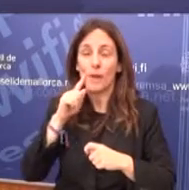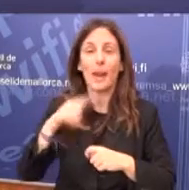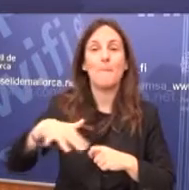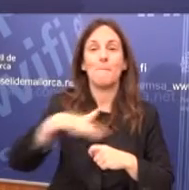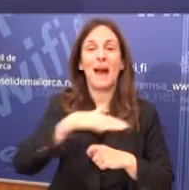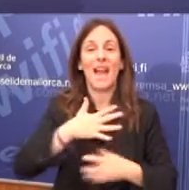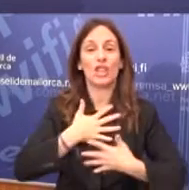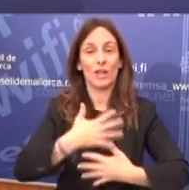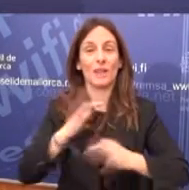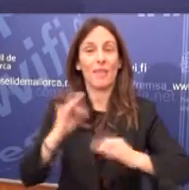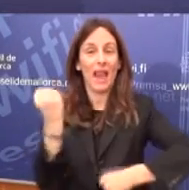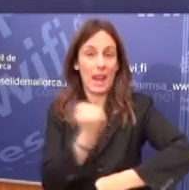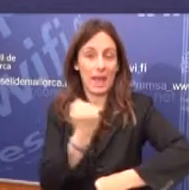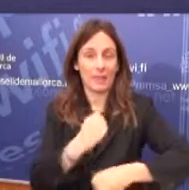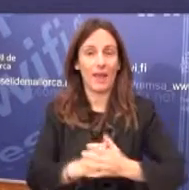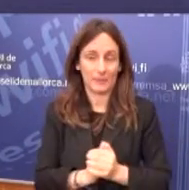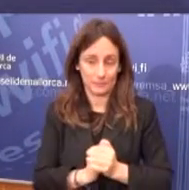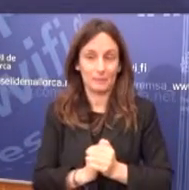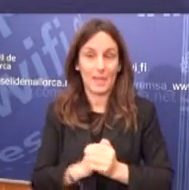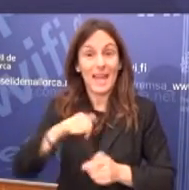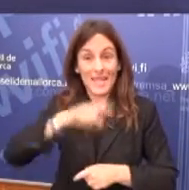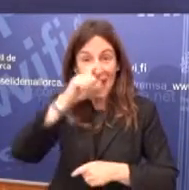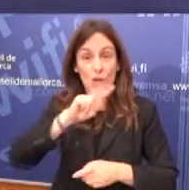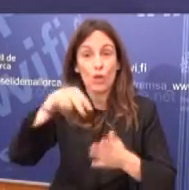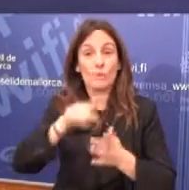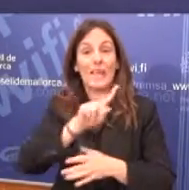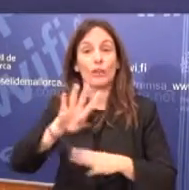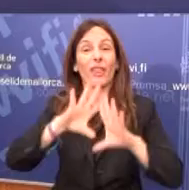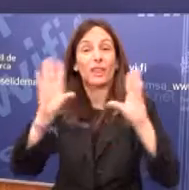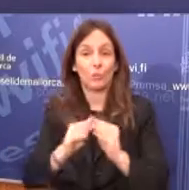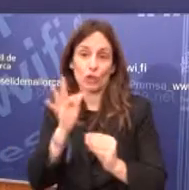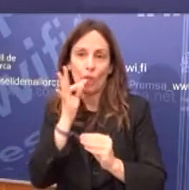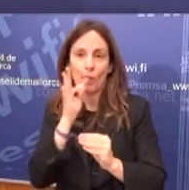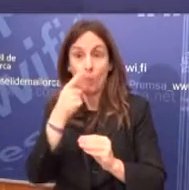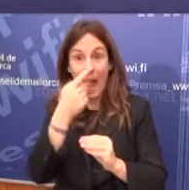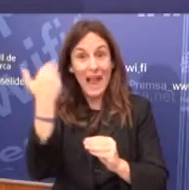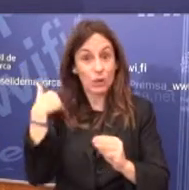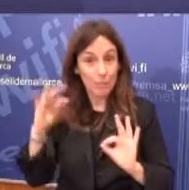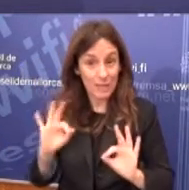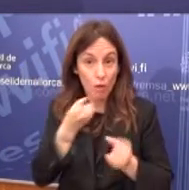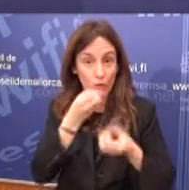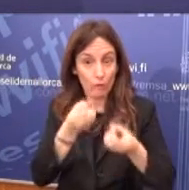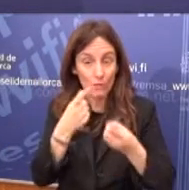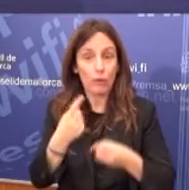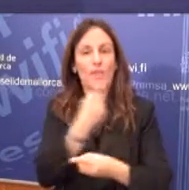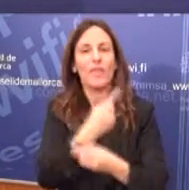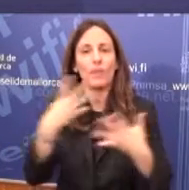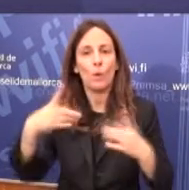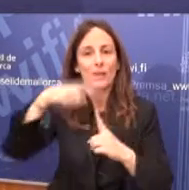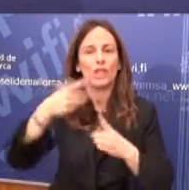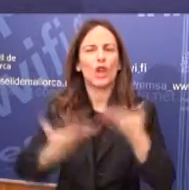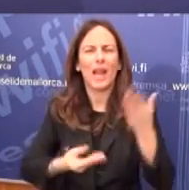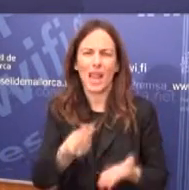que en aquest cas dir-los que el balanç del 2014 no està fet, però que l'any 2013 se van contribuir amb més